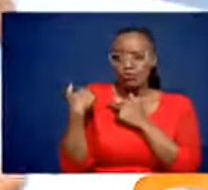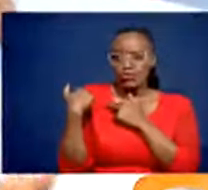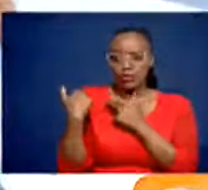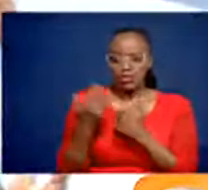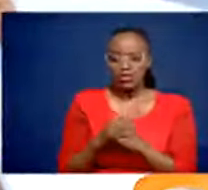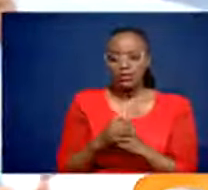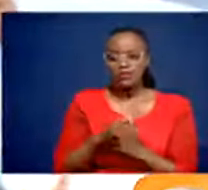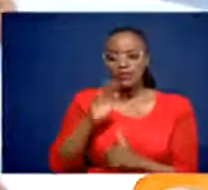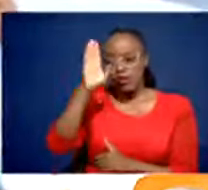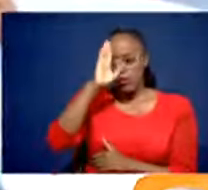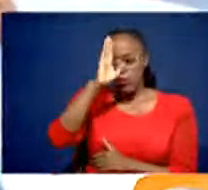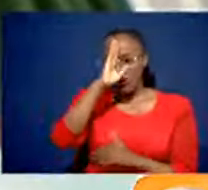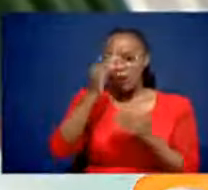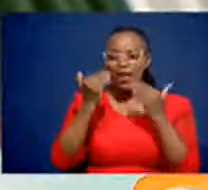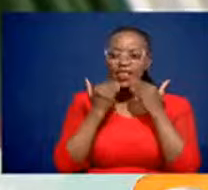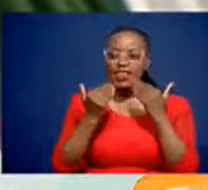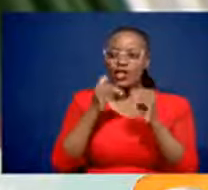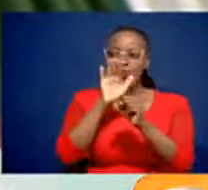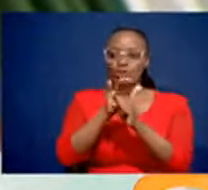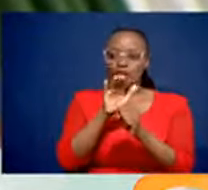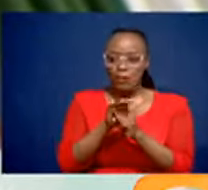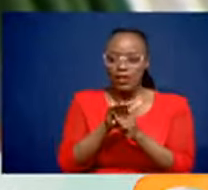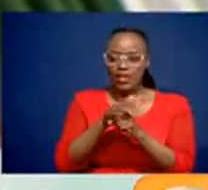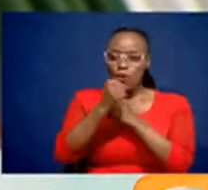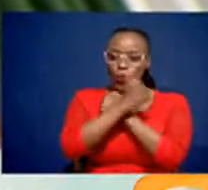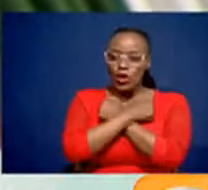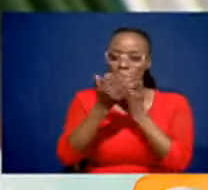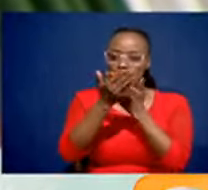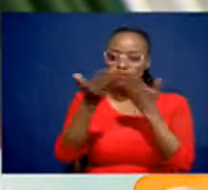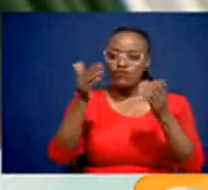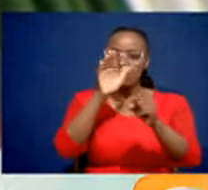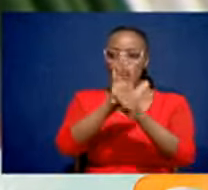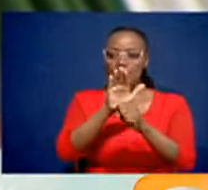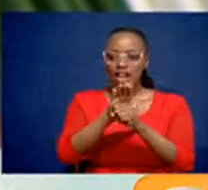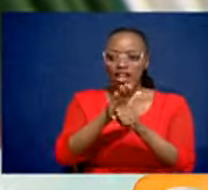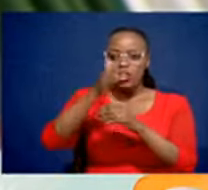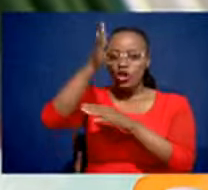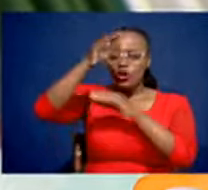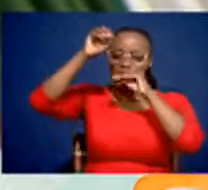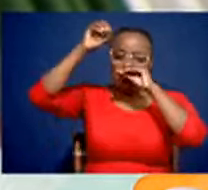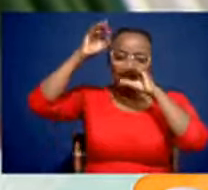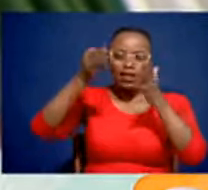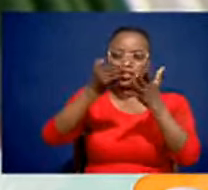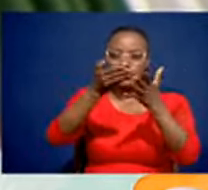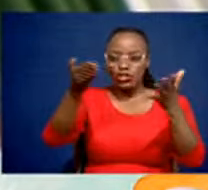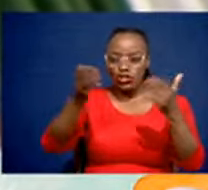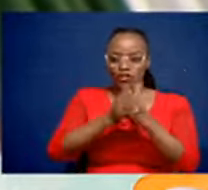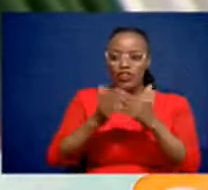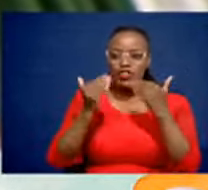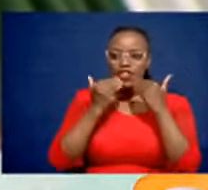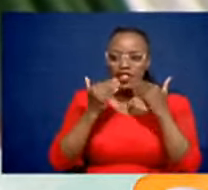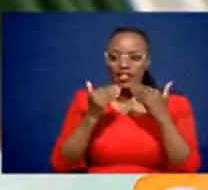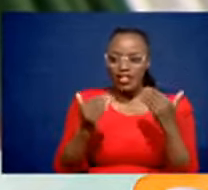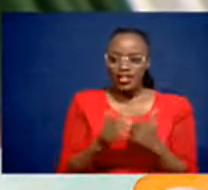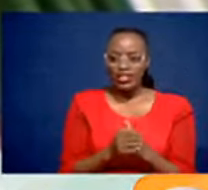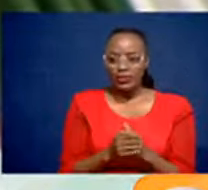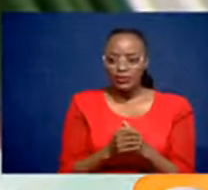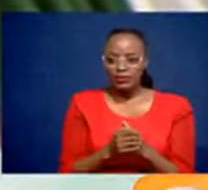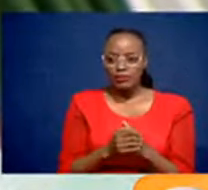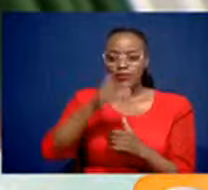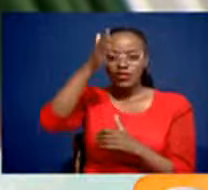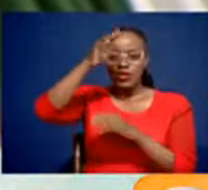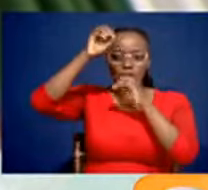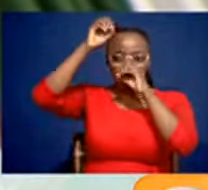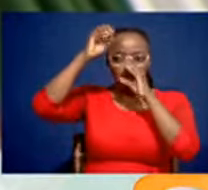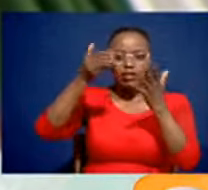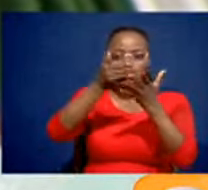So Bungoma asanteni sana. Tunawapenda sana. Mungu awabariki. Nyasaye mulinde. God